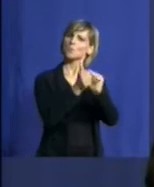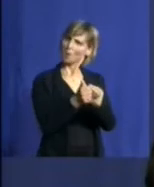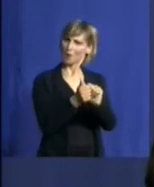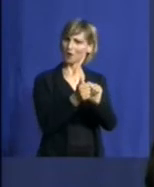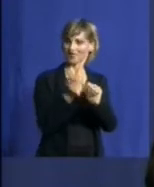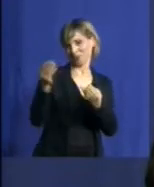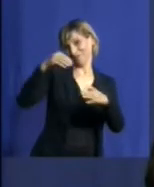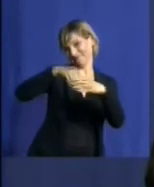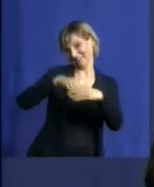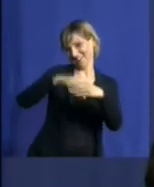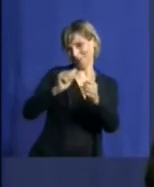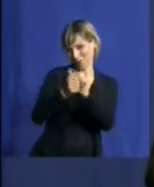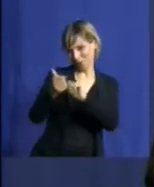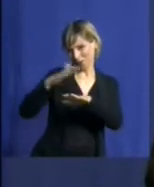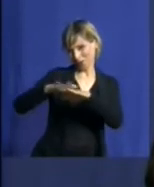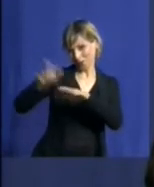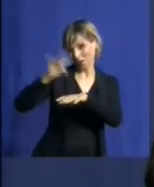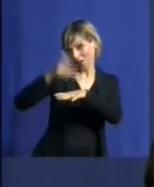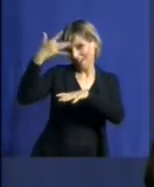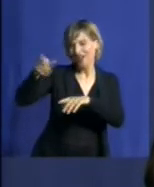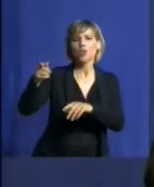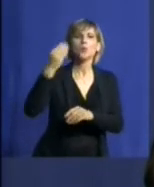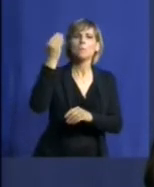dentro, ha sempre